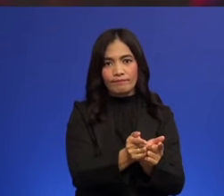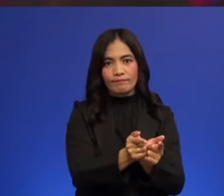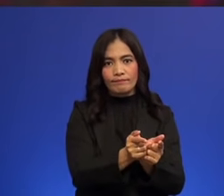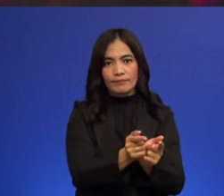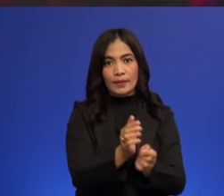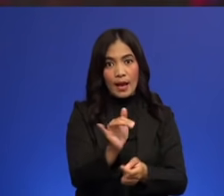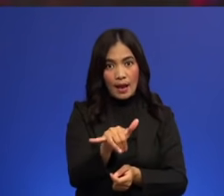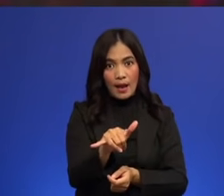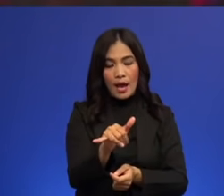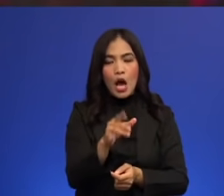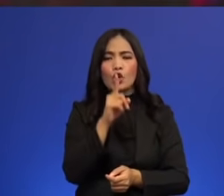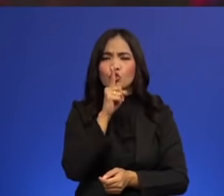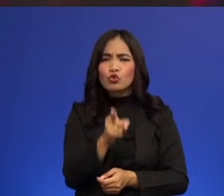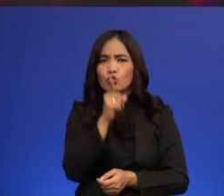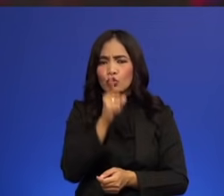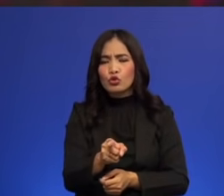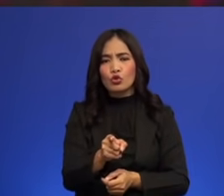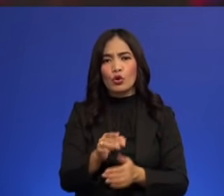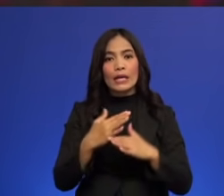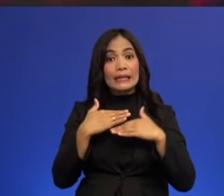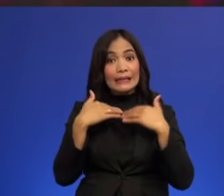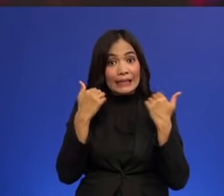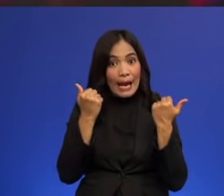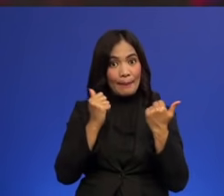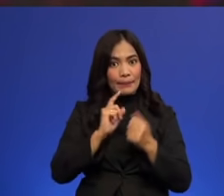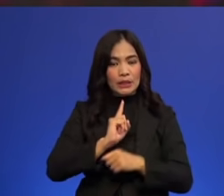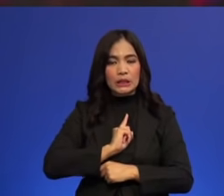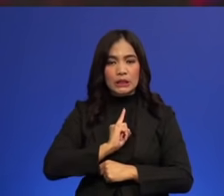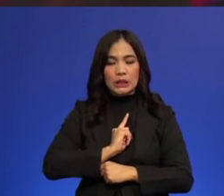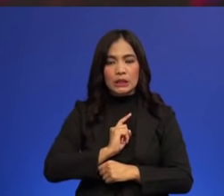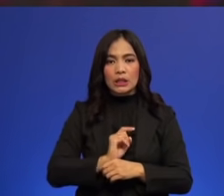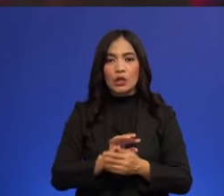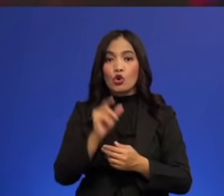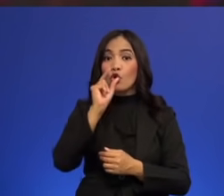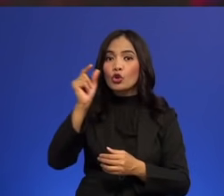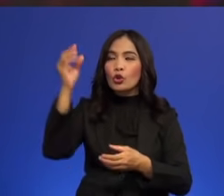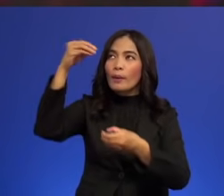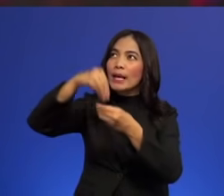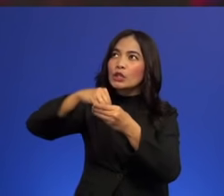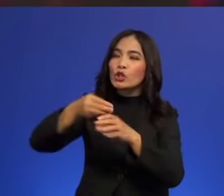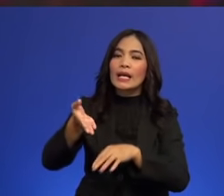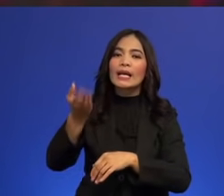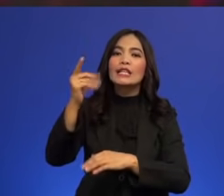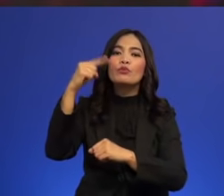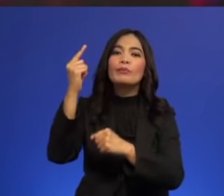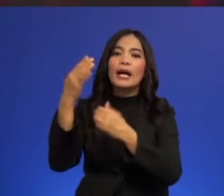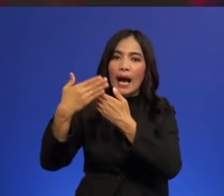Dan kita mau sungguh-sungguh mempersiapkan diri untuk masuk ke kekekalan.